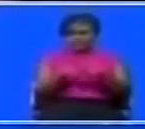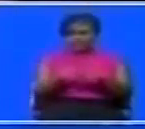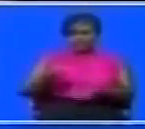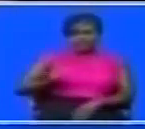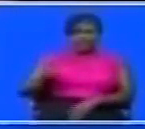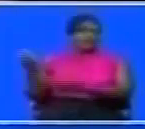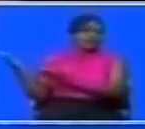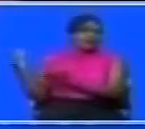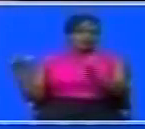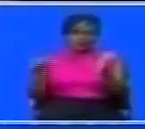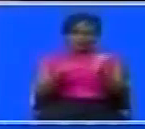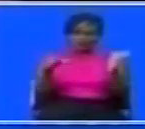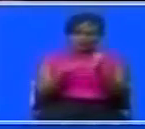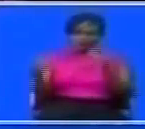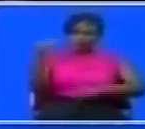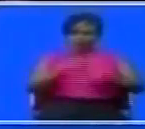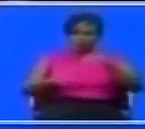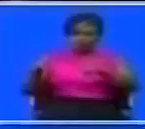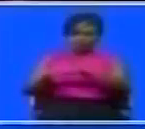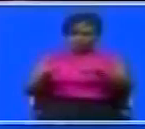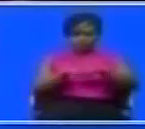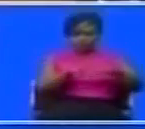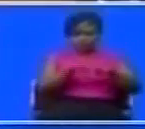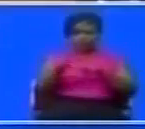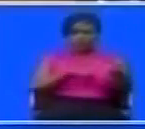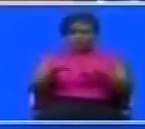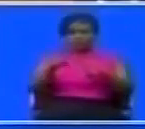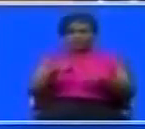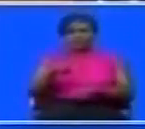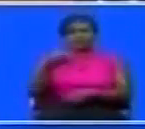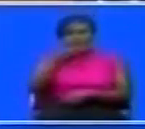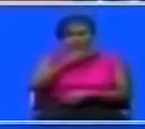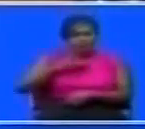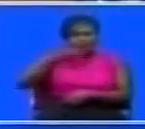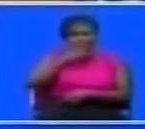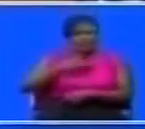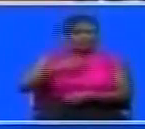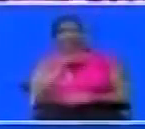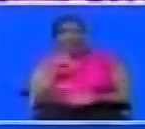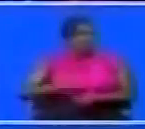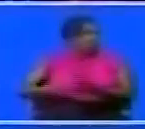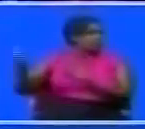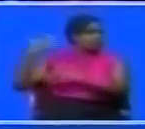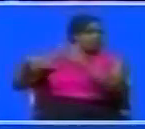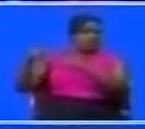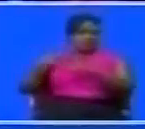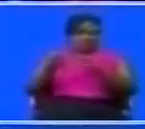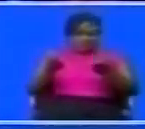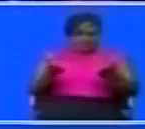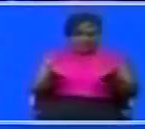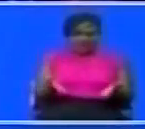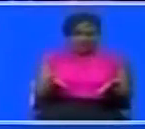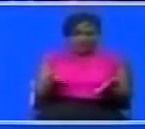Floroko, tatizo hili huenda limechangiwa na bomba la kusafirisha mafuta kutumika kwa mwaka wa 40 sasa, lakini kuanzia